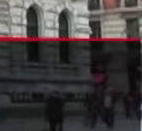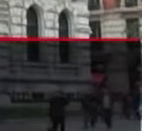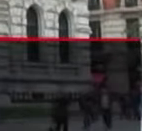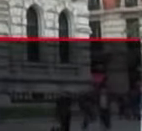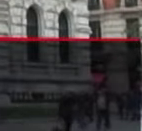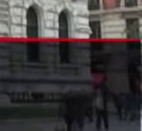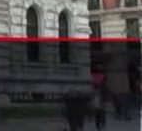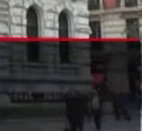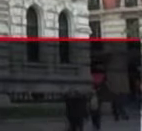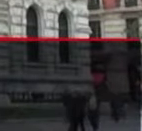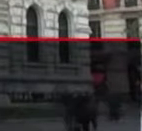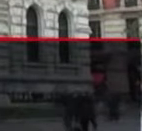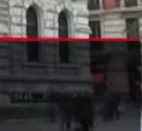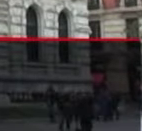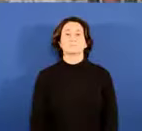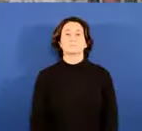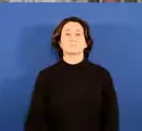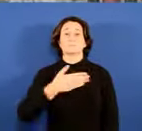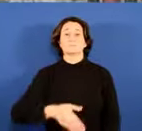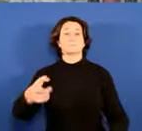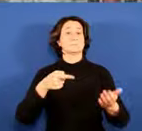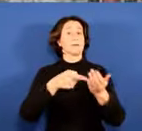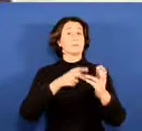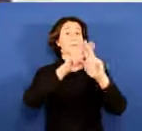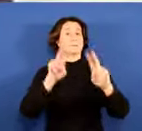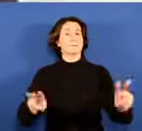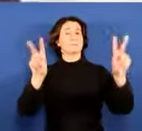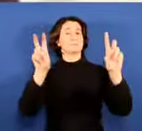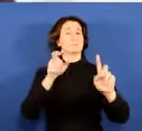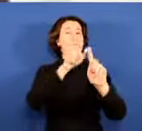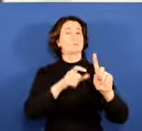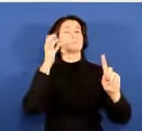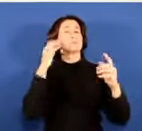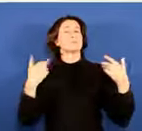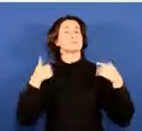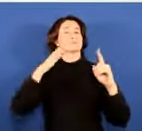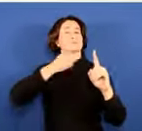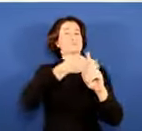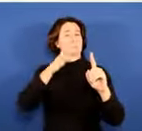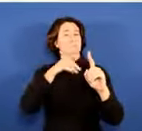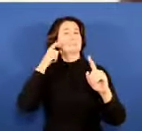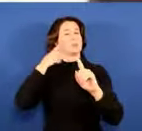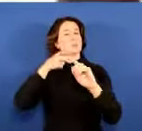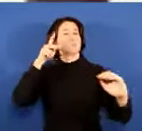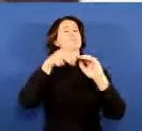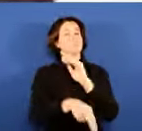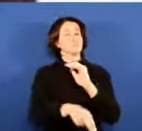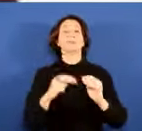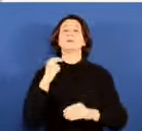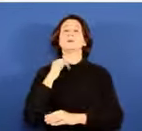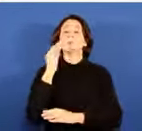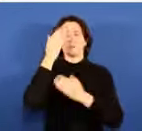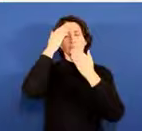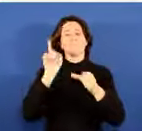Bizkaiko Foru Aldundiak emakumeenganako indarkeriaren aurkako nazioarteko egunean parte hartuko du Beldurbarik programaren barruan.